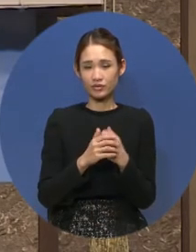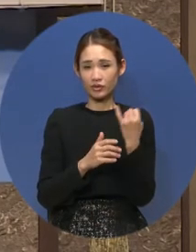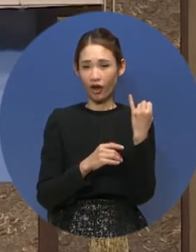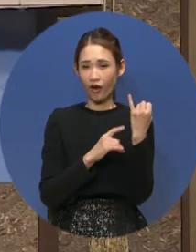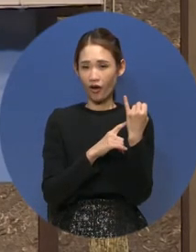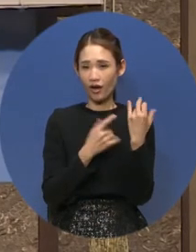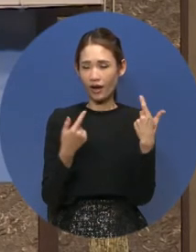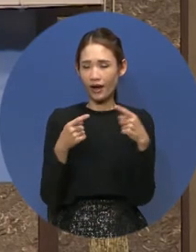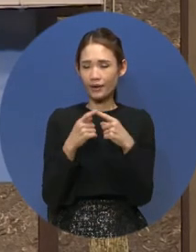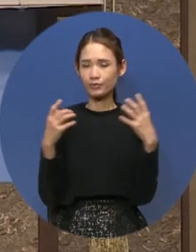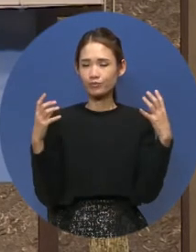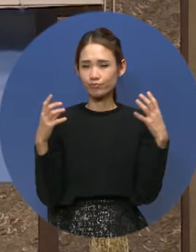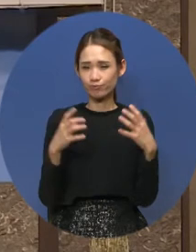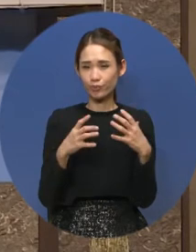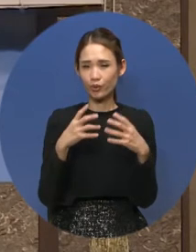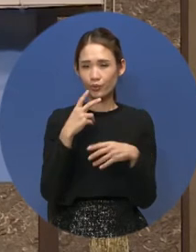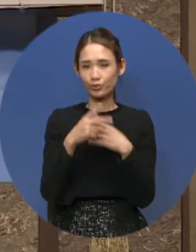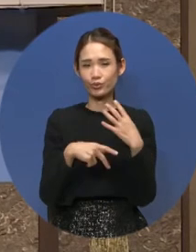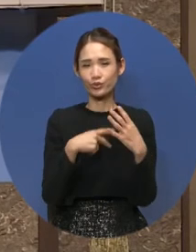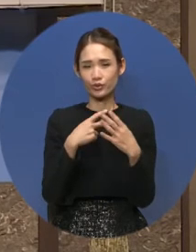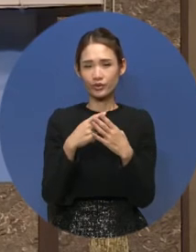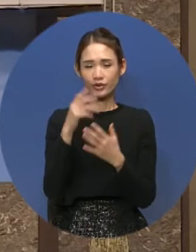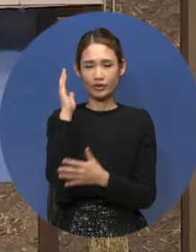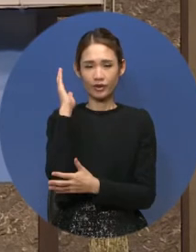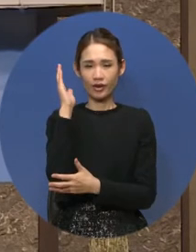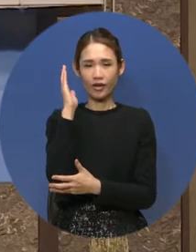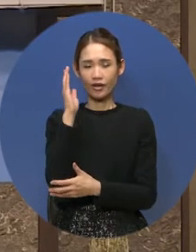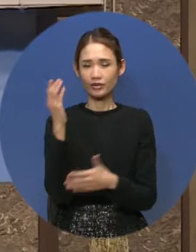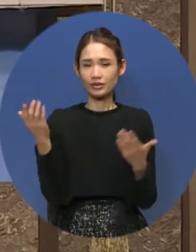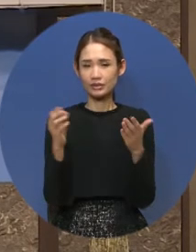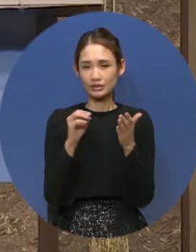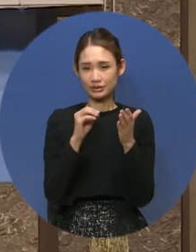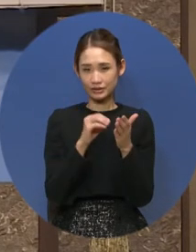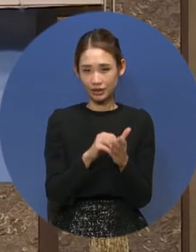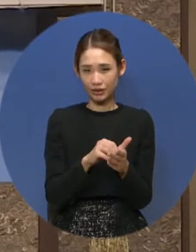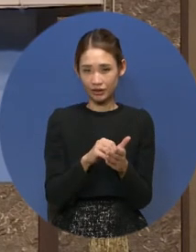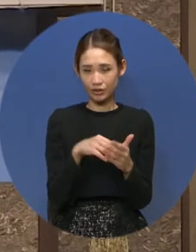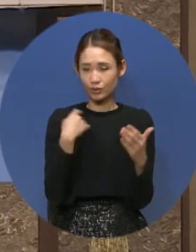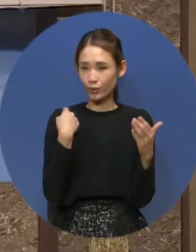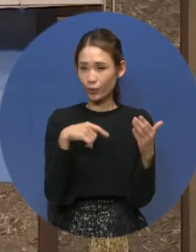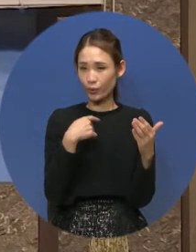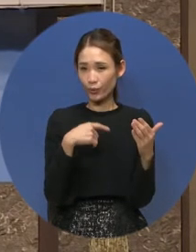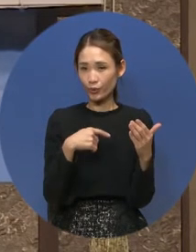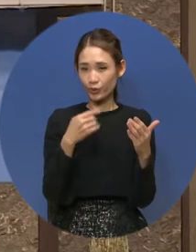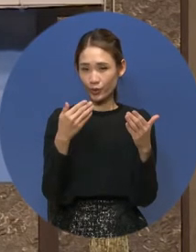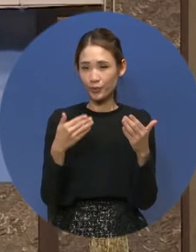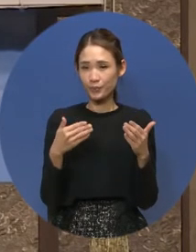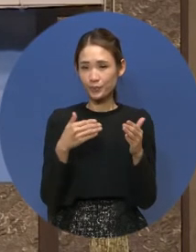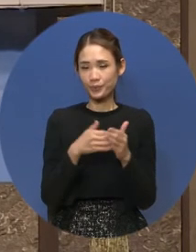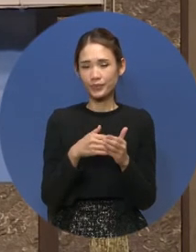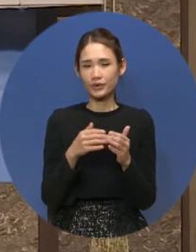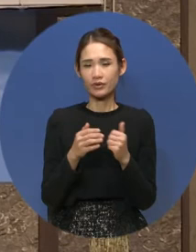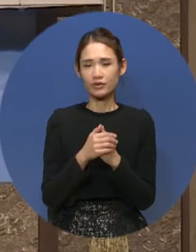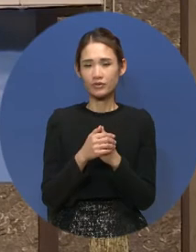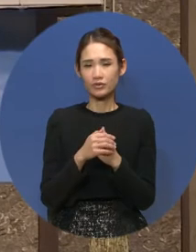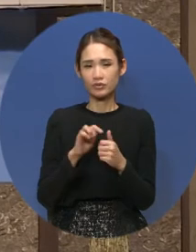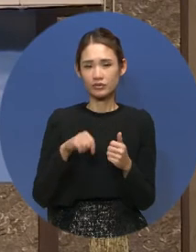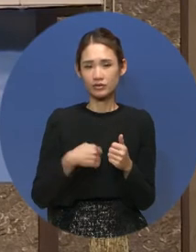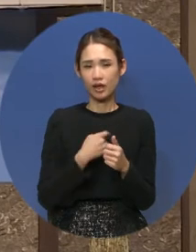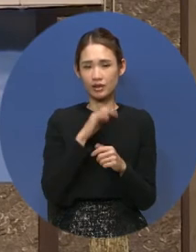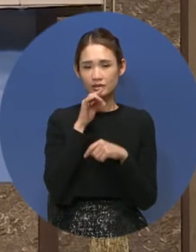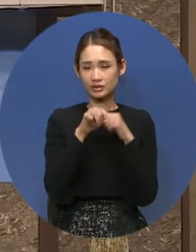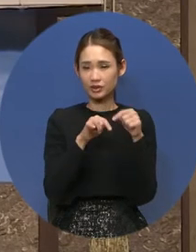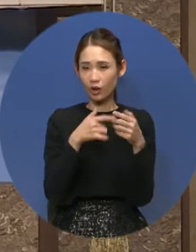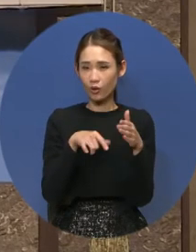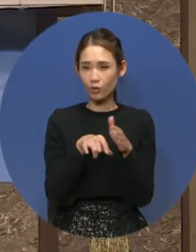모여서 거기서 이제 프로그램 또 강연 또 일자리 어떤 교육도 받고요. 또 자아실현을 위한 여러